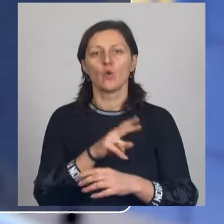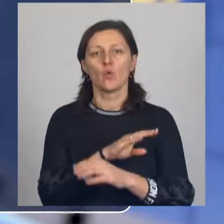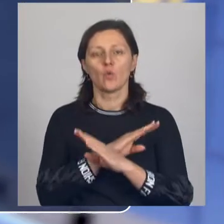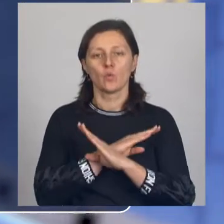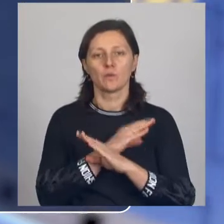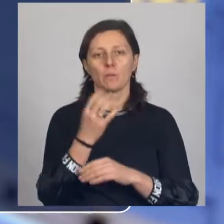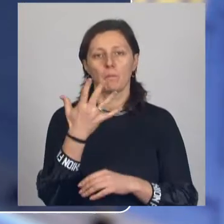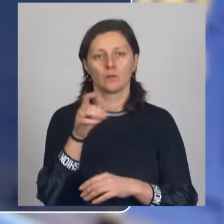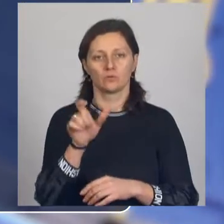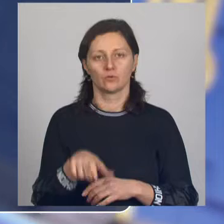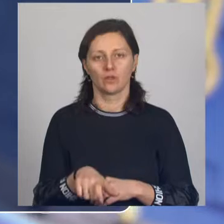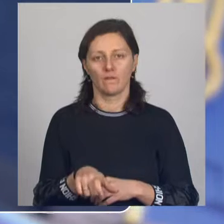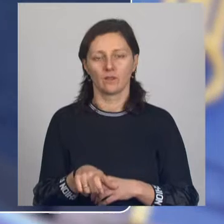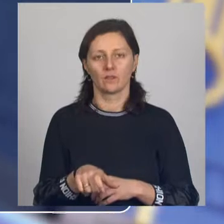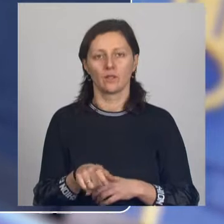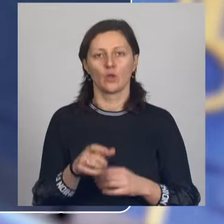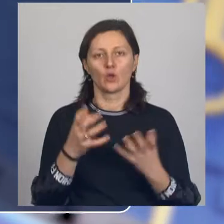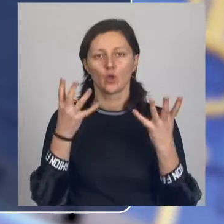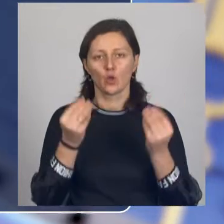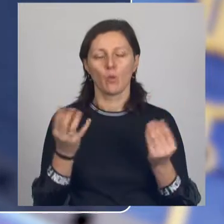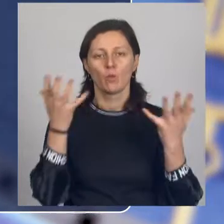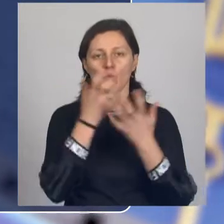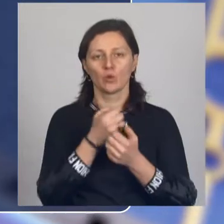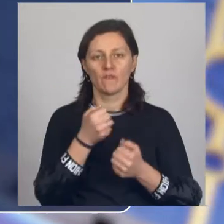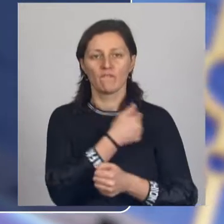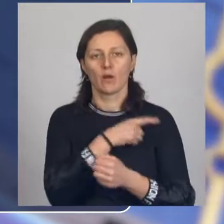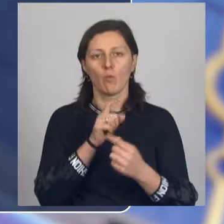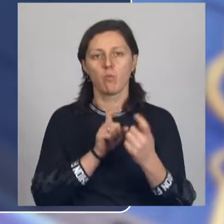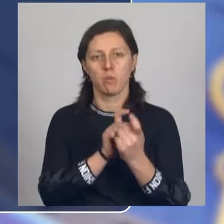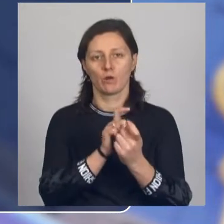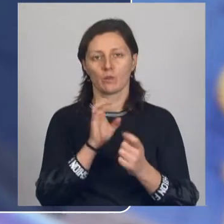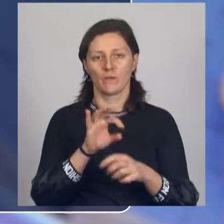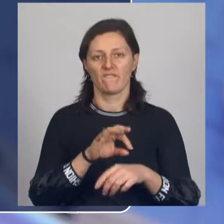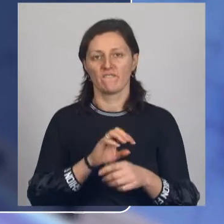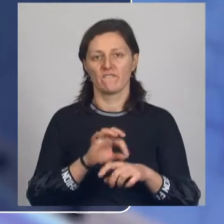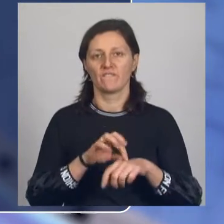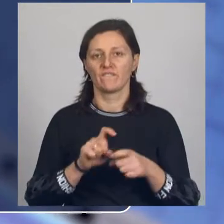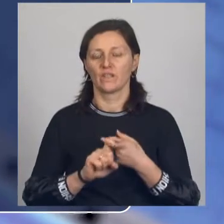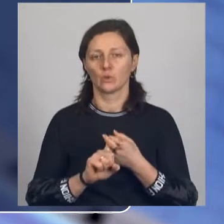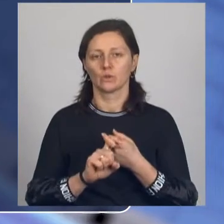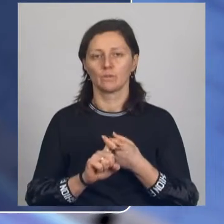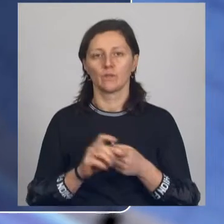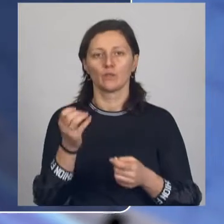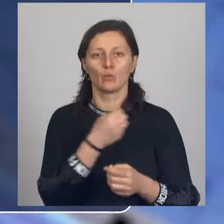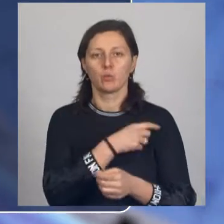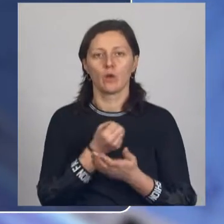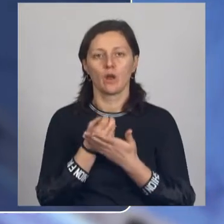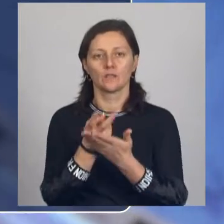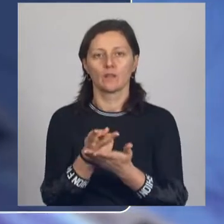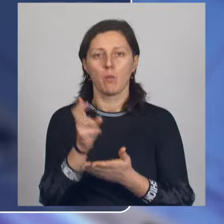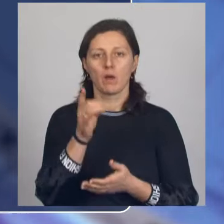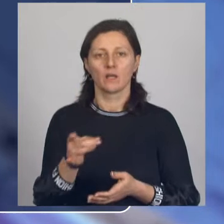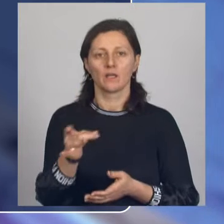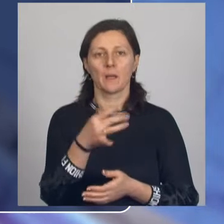еще пятерых наших земляков днем и ночью врачи ведут борьбу с вирусом 1013 пациентов находятся в стационаре области